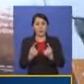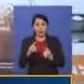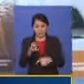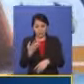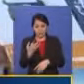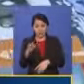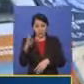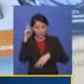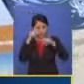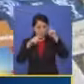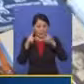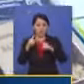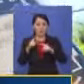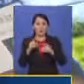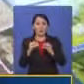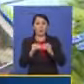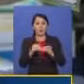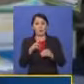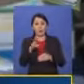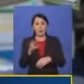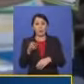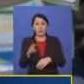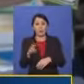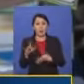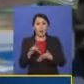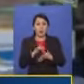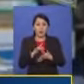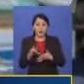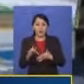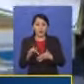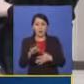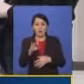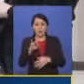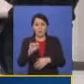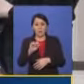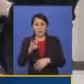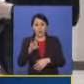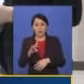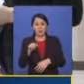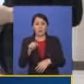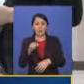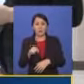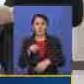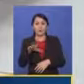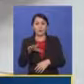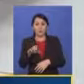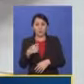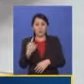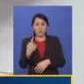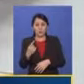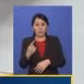және шығармашылығынан сыр шертетін 10 томдық газет журналдар мен ұлы ғұлама Әбу Насыр әл-Фарабидің 1150 жылдығына